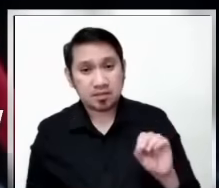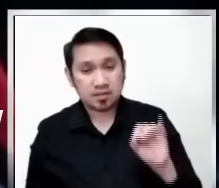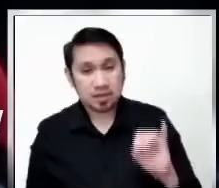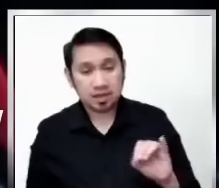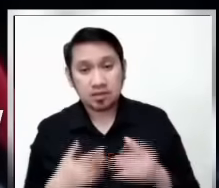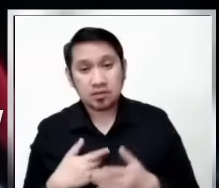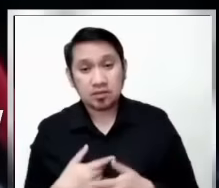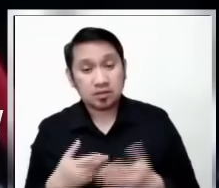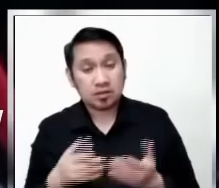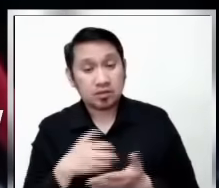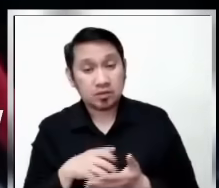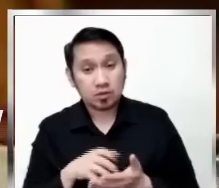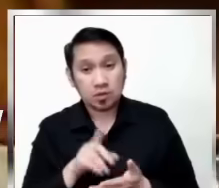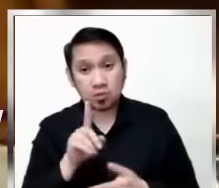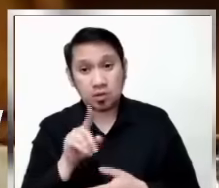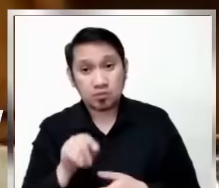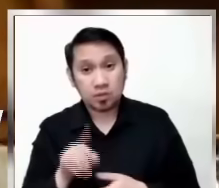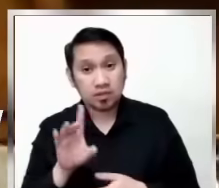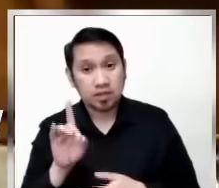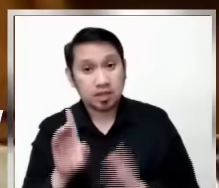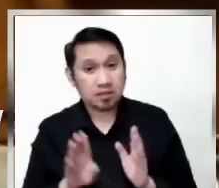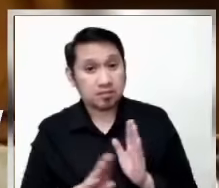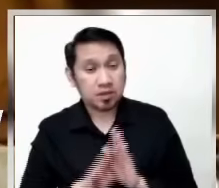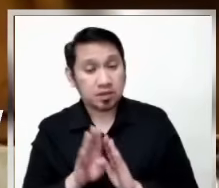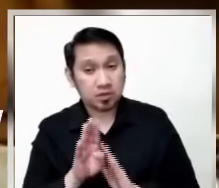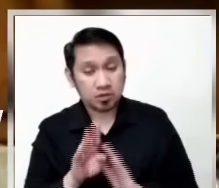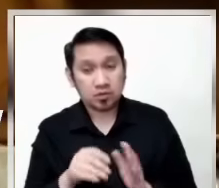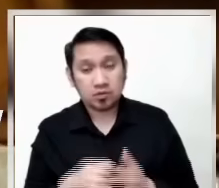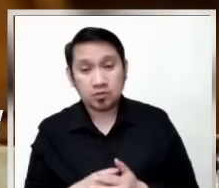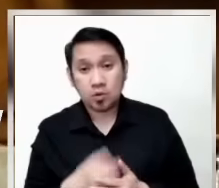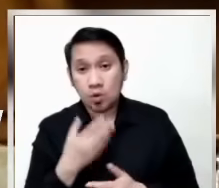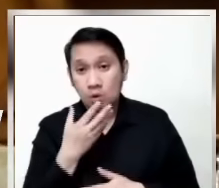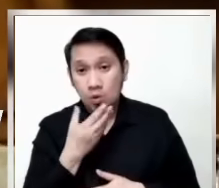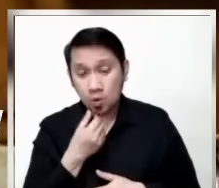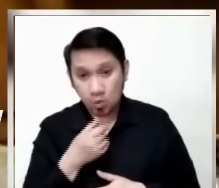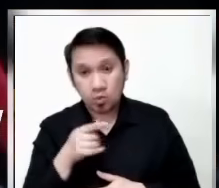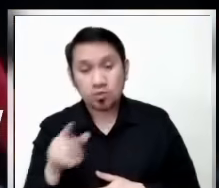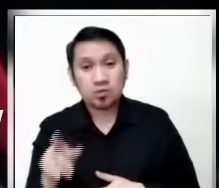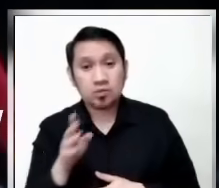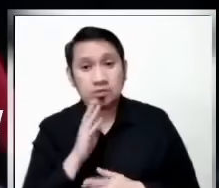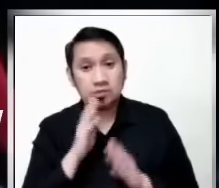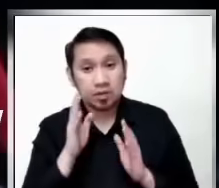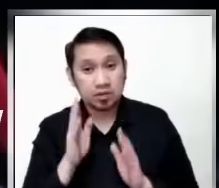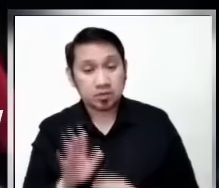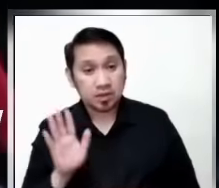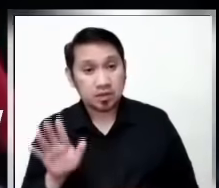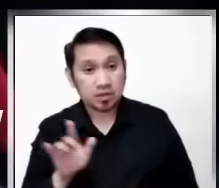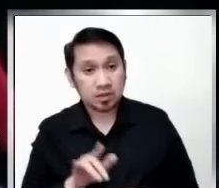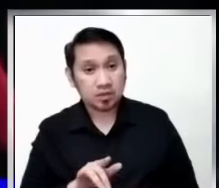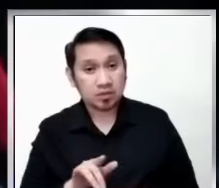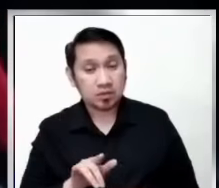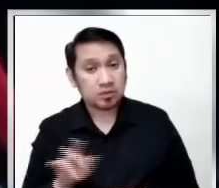1.8 billion pesos si House Speaker Martin Romualde sa mga biyahe nito. Ang tanong,